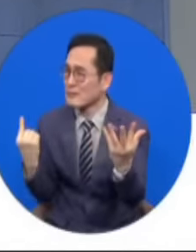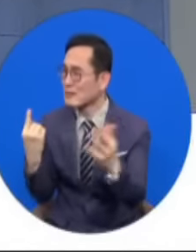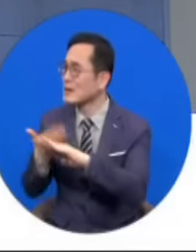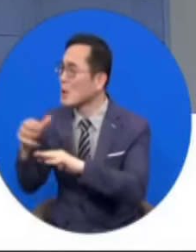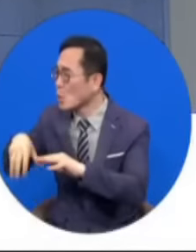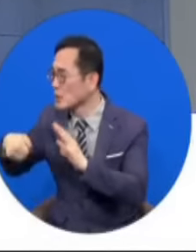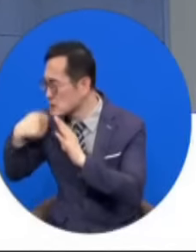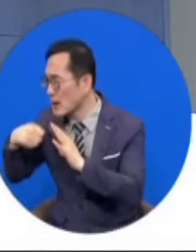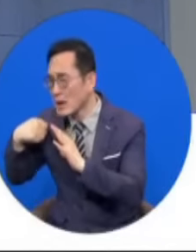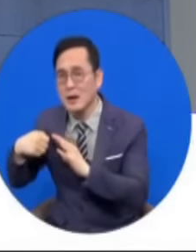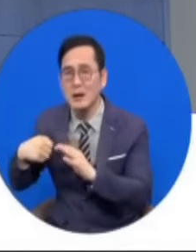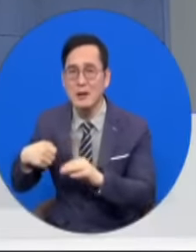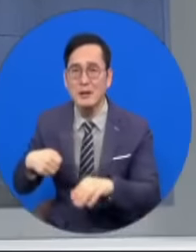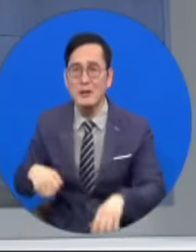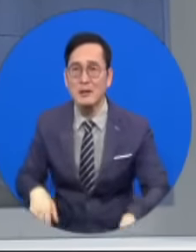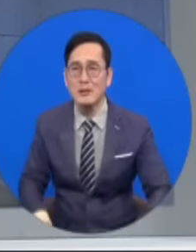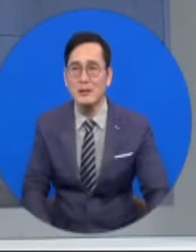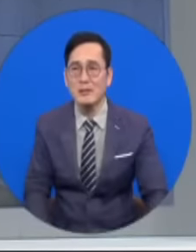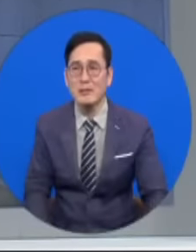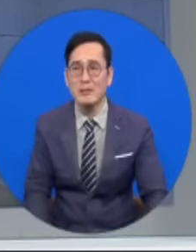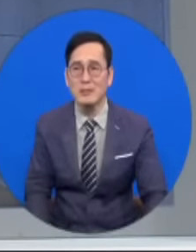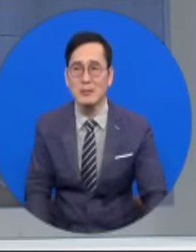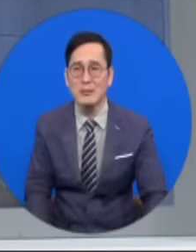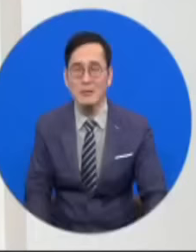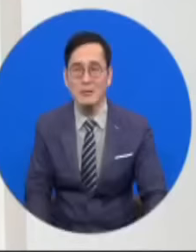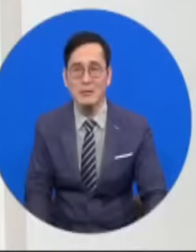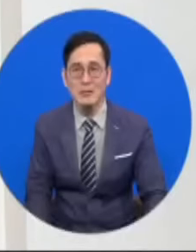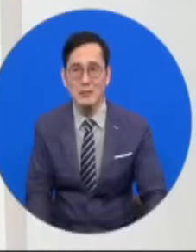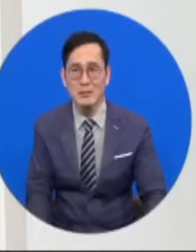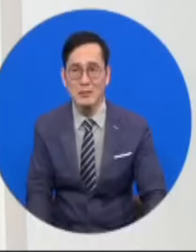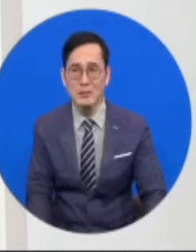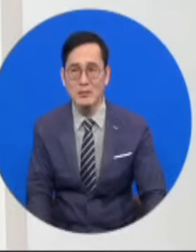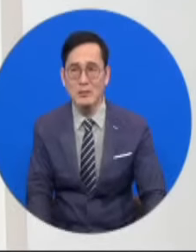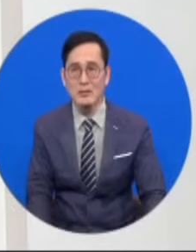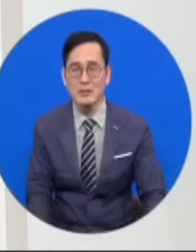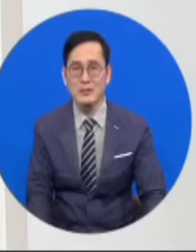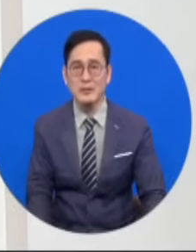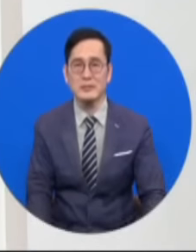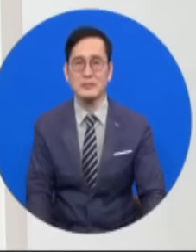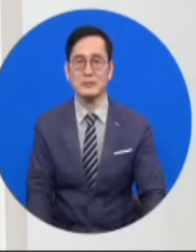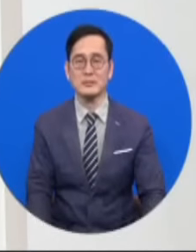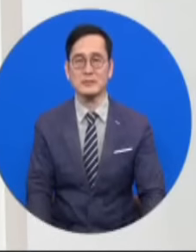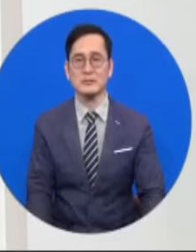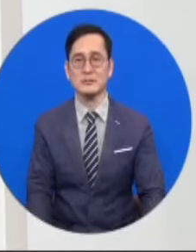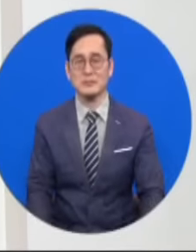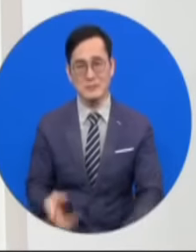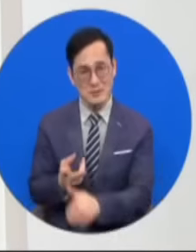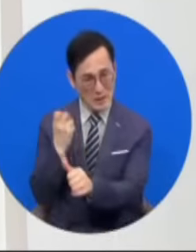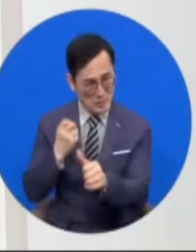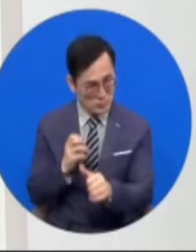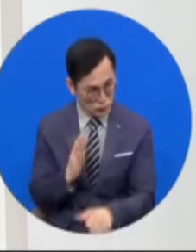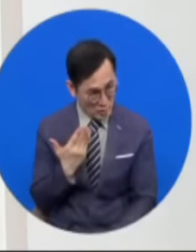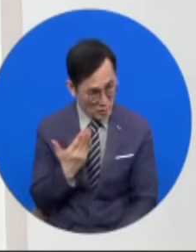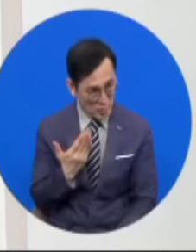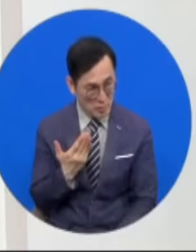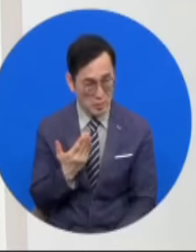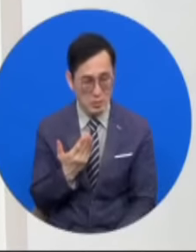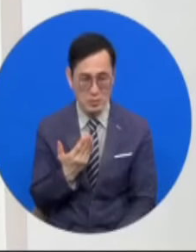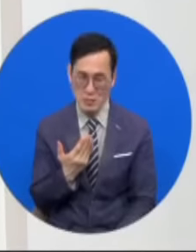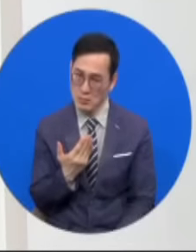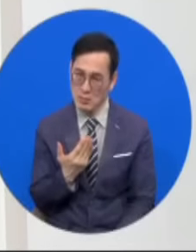검사를 탄핵할 만한 사회인가요 아침부터 계속 용변 얘기를 하고 있어서 참 스러운데요 어 근데 저는 아까 박영